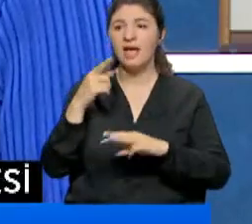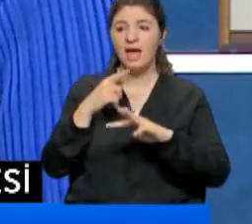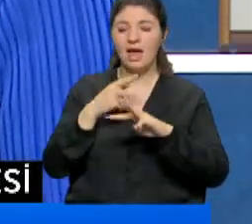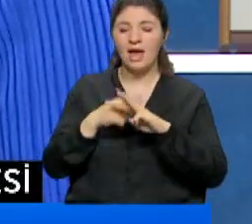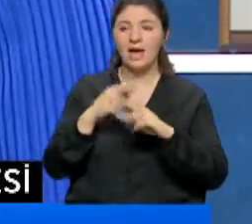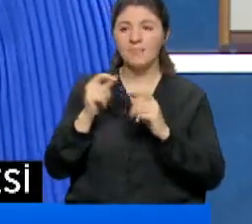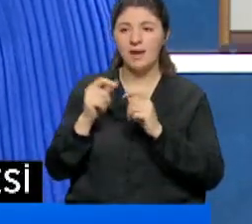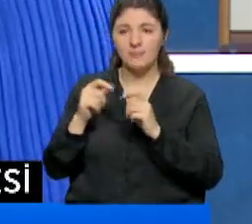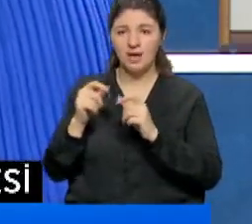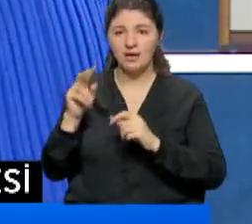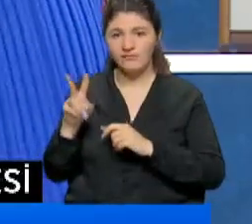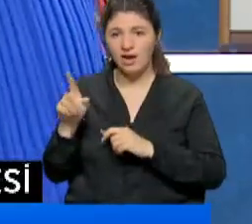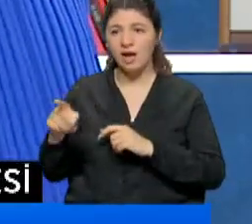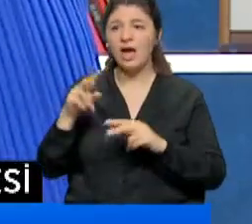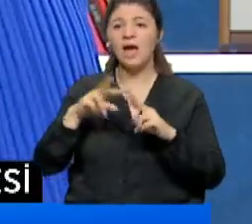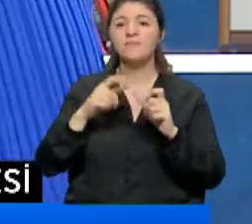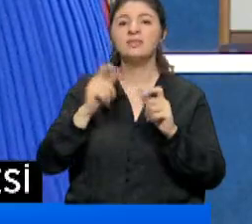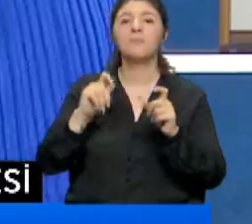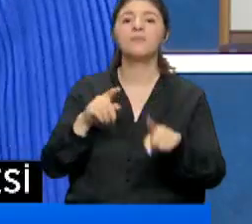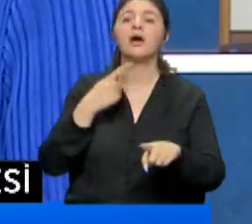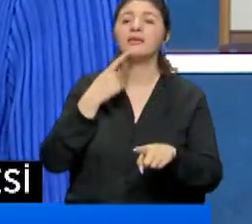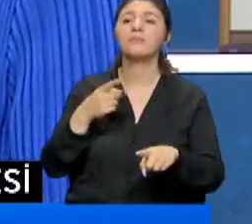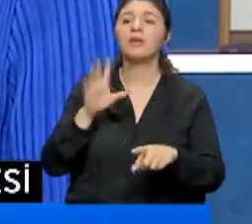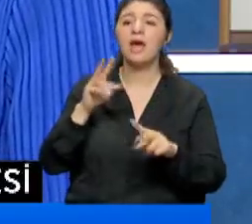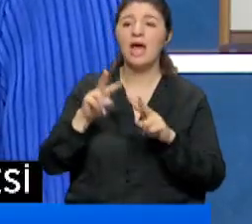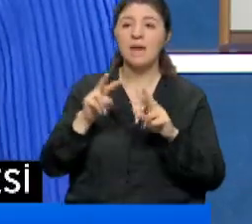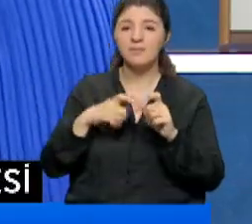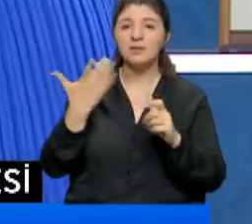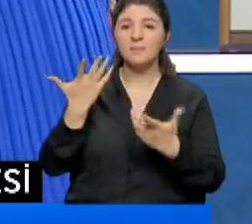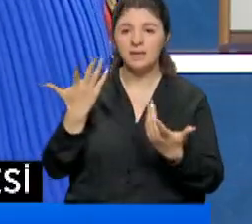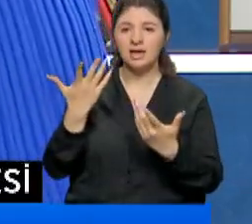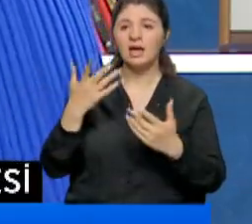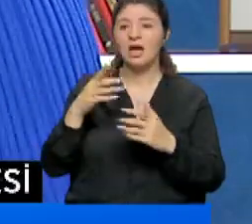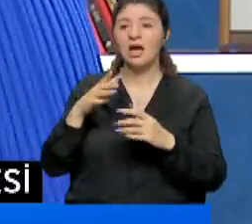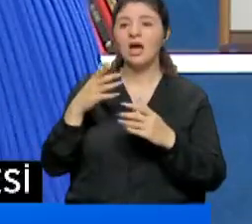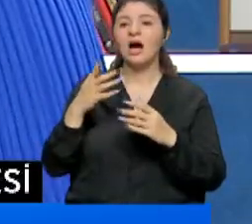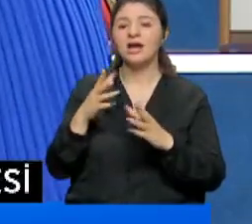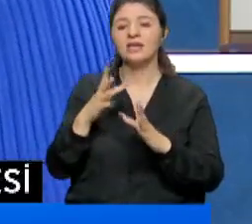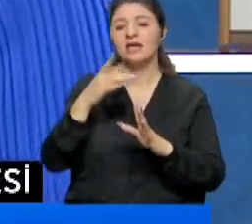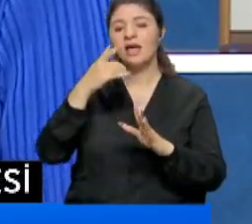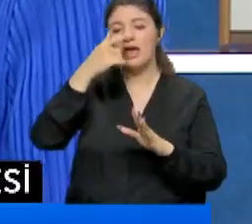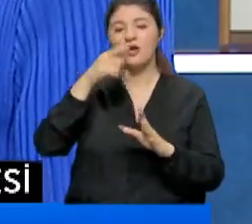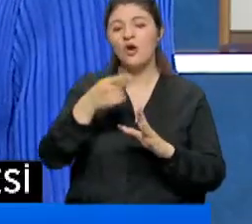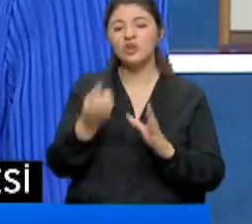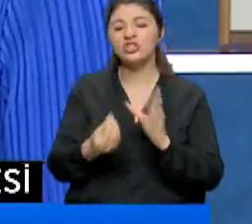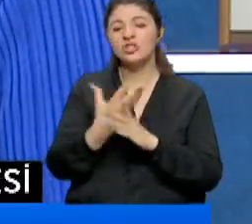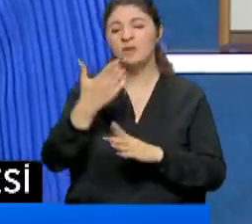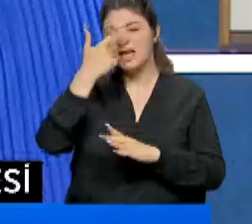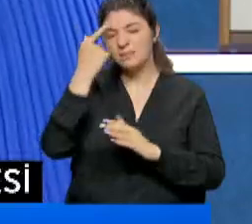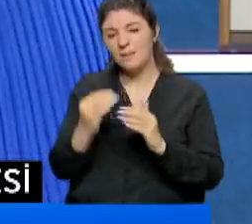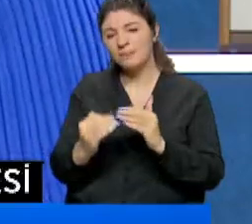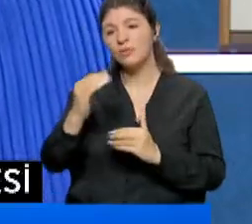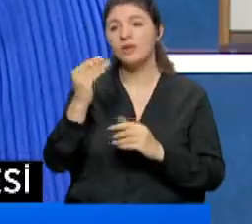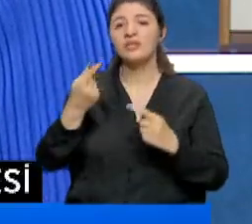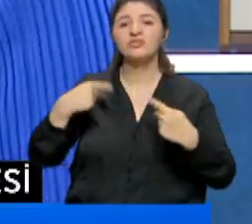eskiden beri sütü emmesi yapıyor değil evet de bir yatkınlık yaratıyor olabilir aynı D vitamini gibi aynı